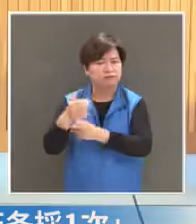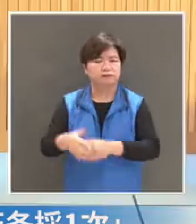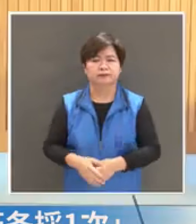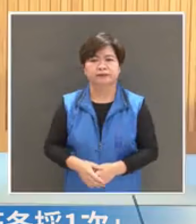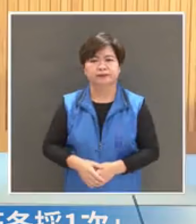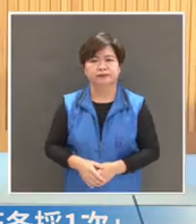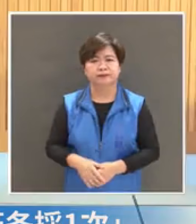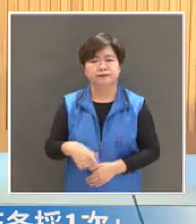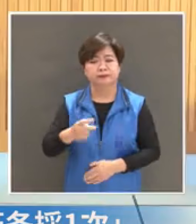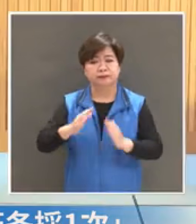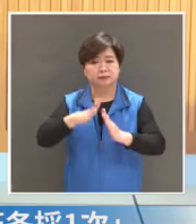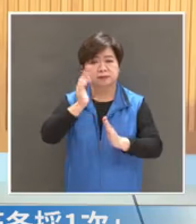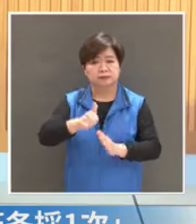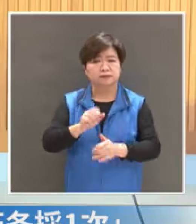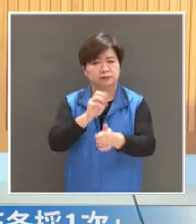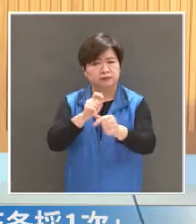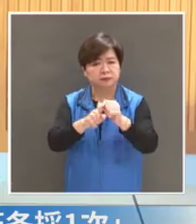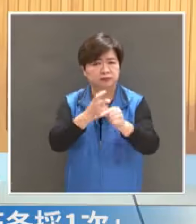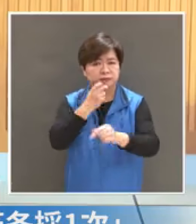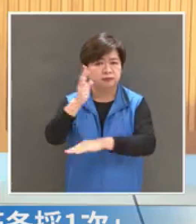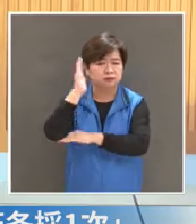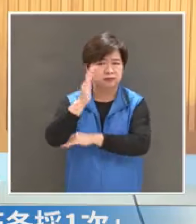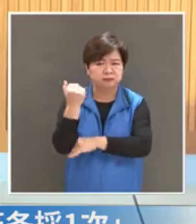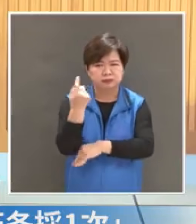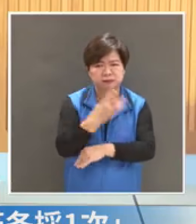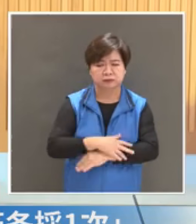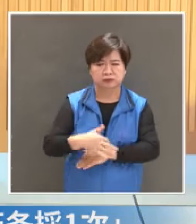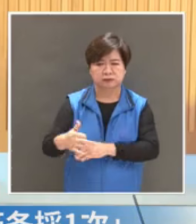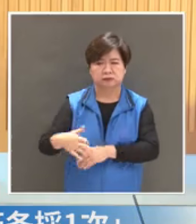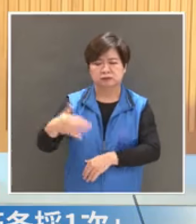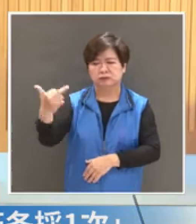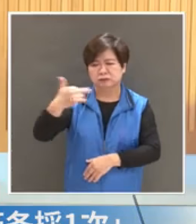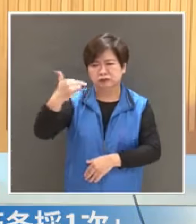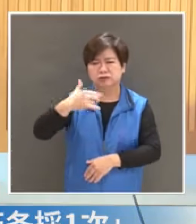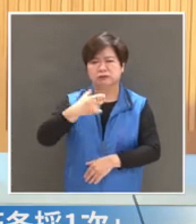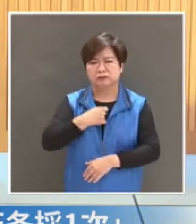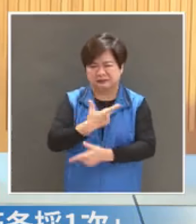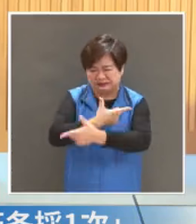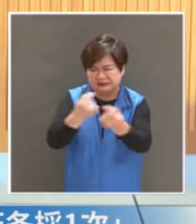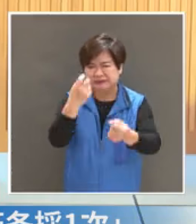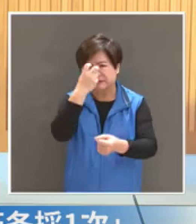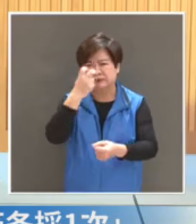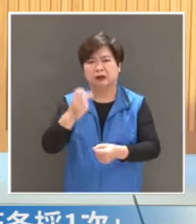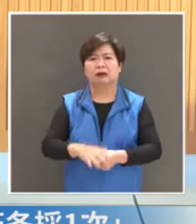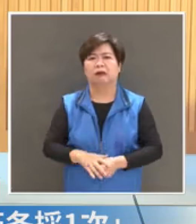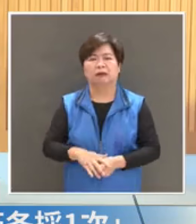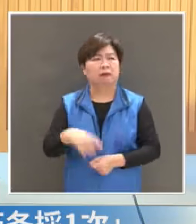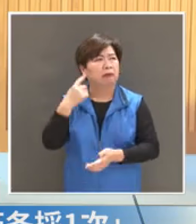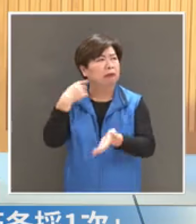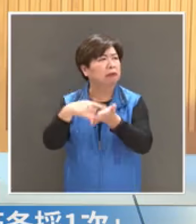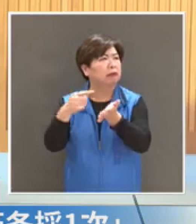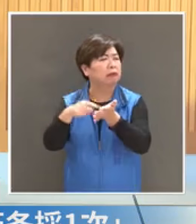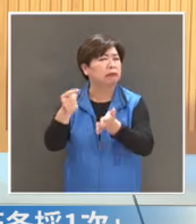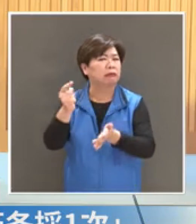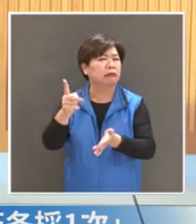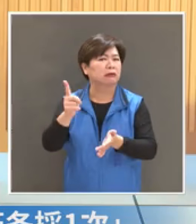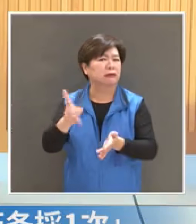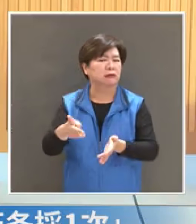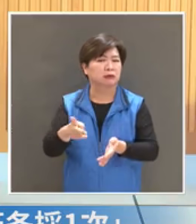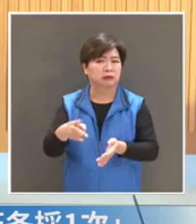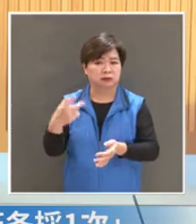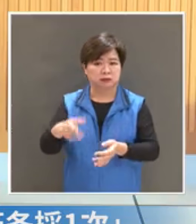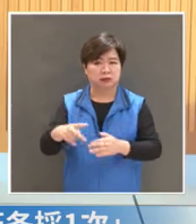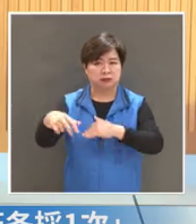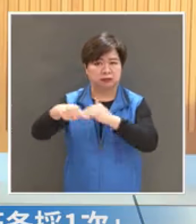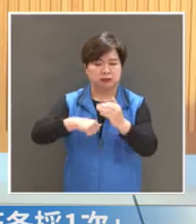市长也多次来建议中央说入境要普筛，但中央打回票了两次。那昨天市长也才说中央这个入境的部